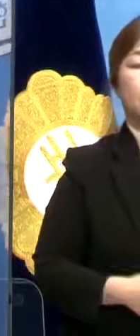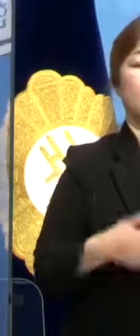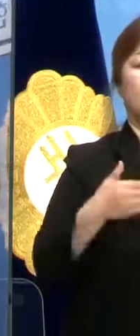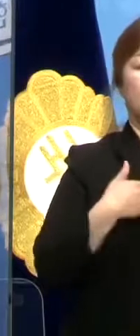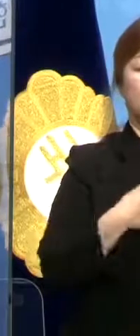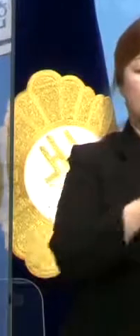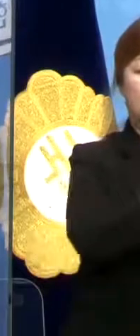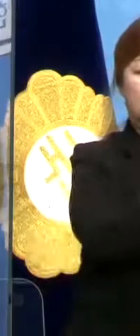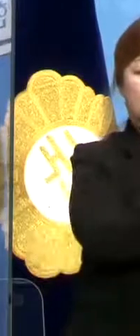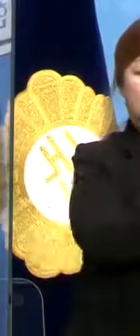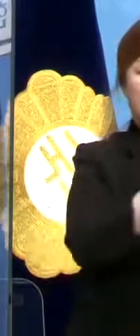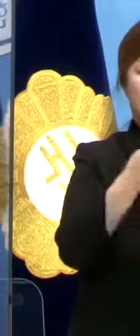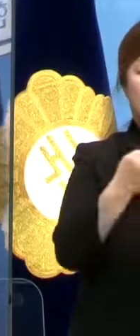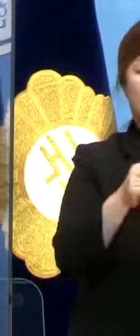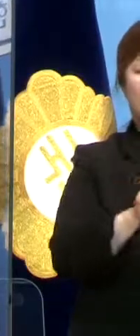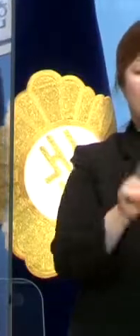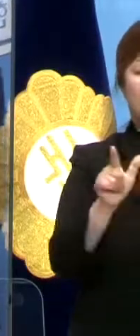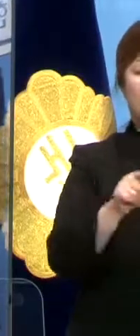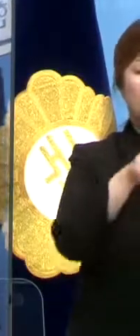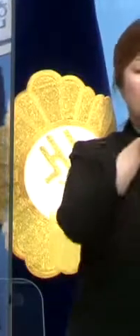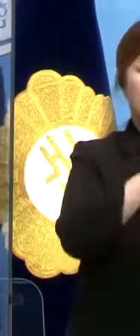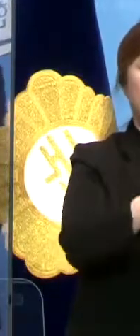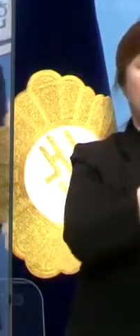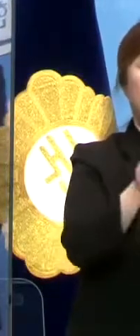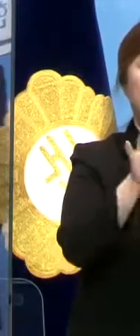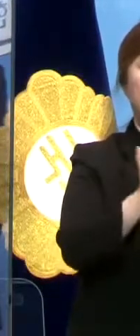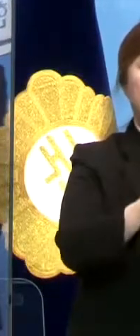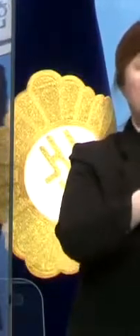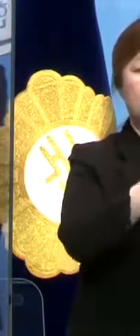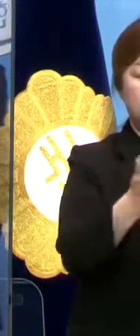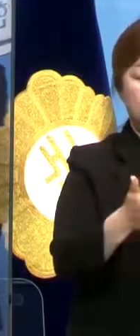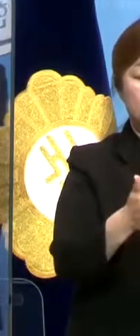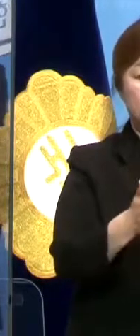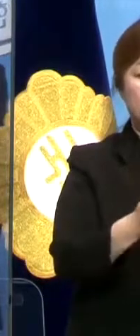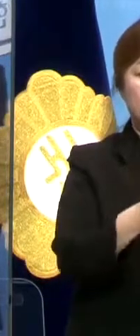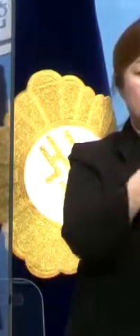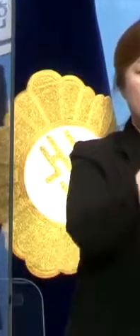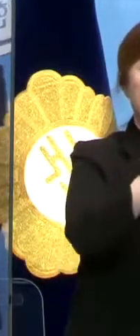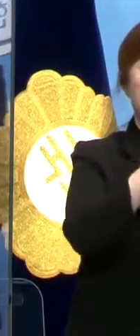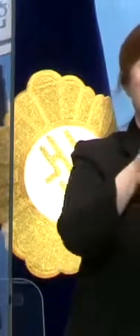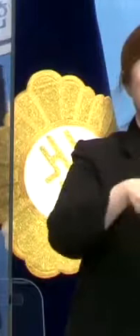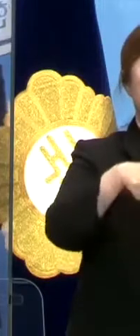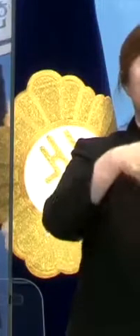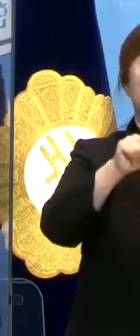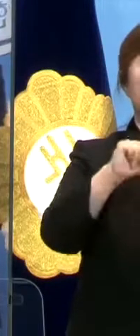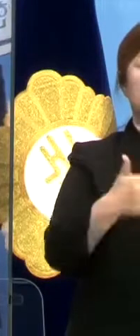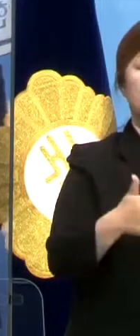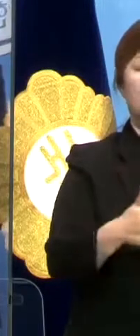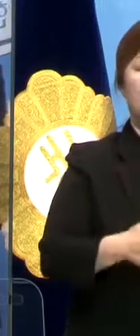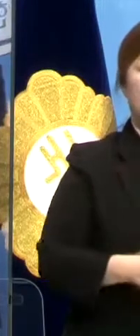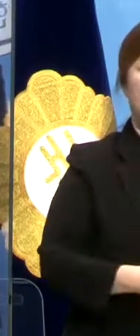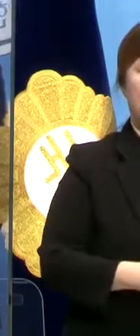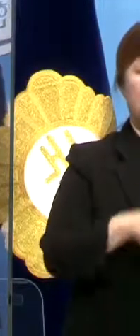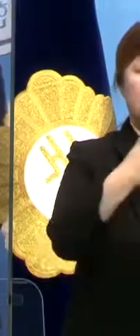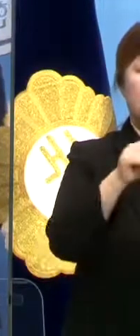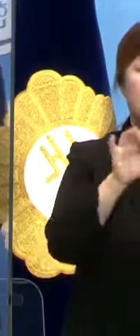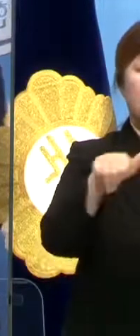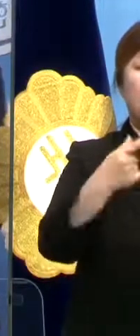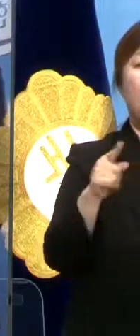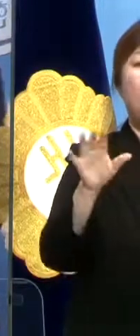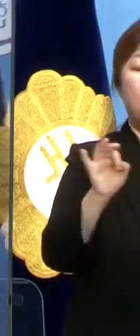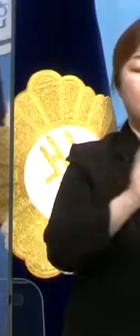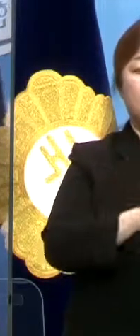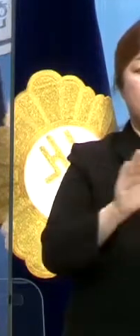저는 10월 12일 쿠팡에서 이라 숨진 장덕 정 군의 아버지 장광 입니다 오늘 저는